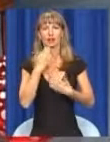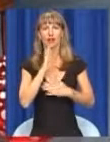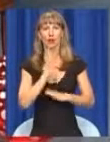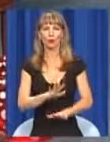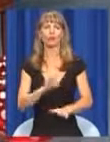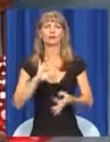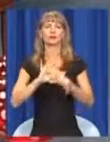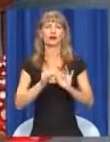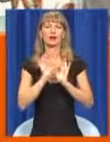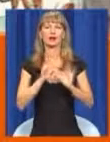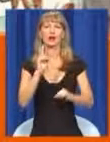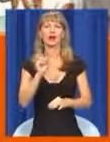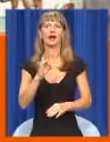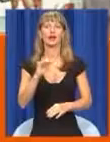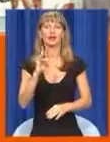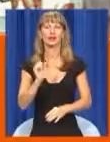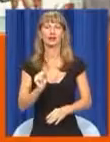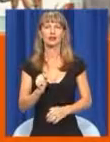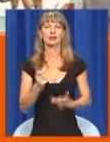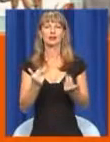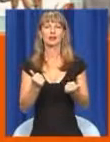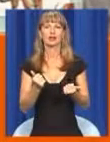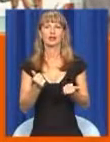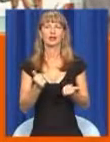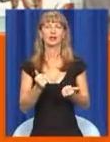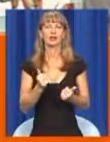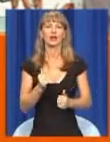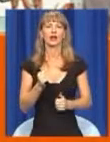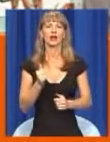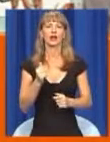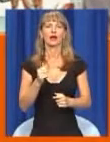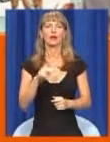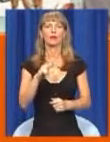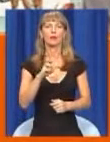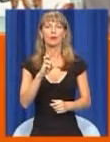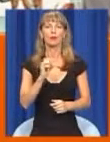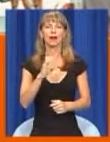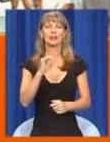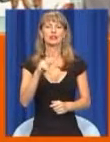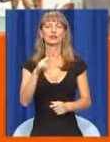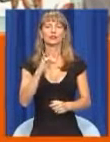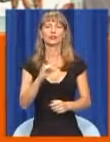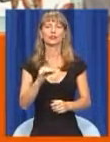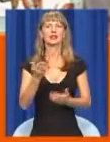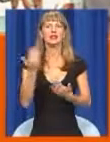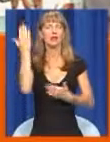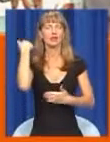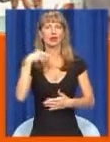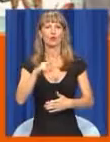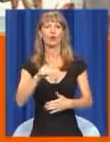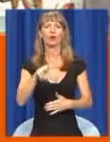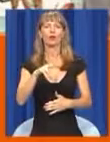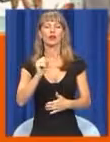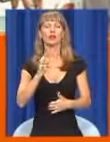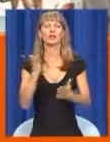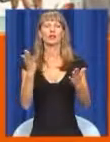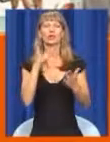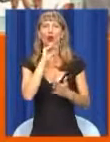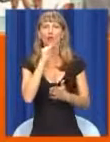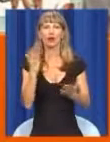вам розповість Карина. Так. Бесенджі – одна з найдавніших порід, яка широко відома як собака, яка не вміє